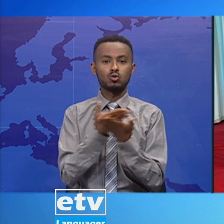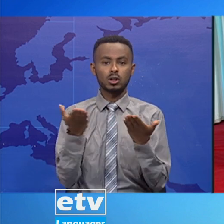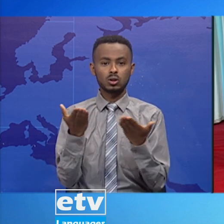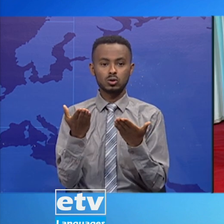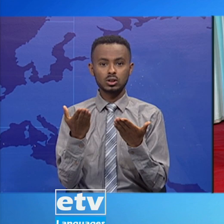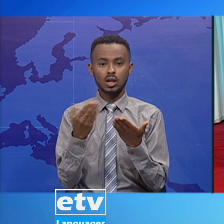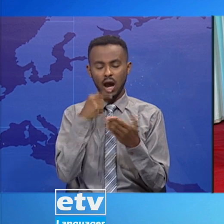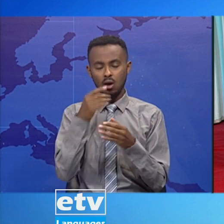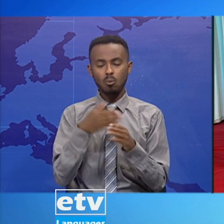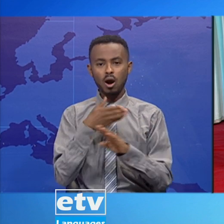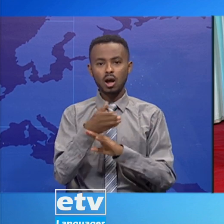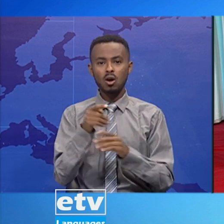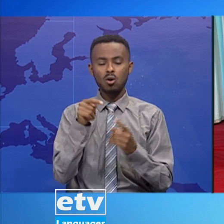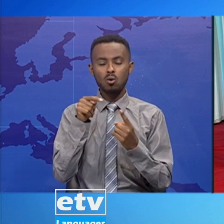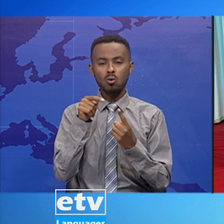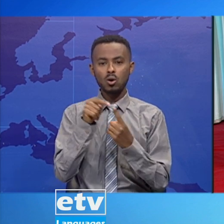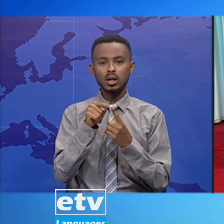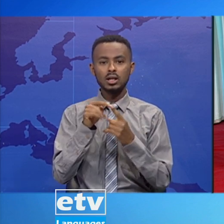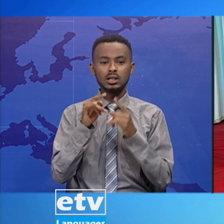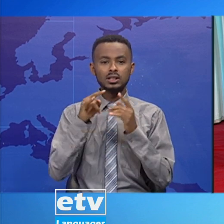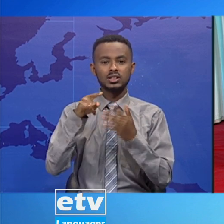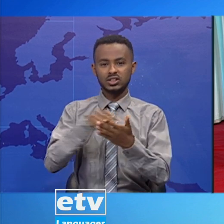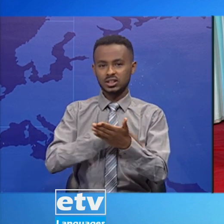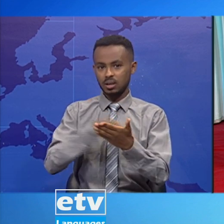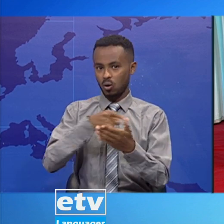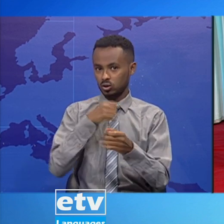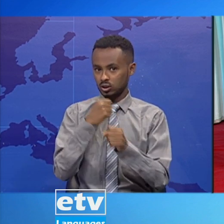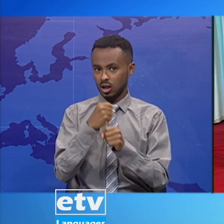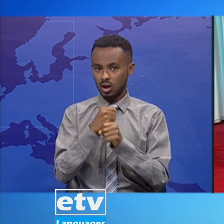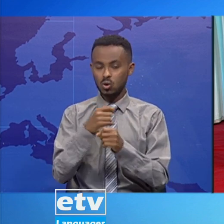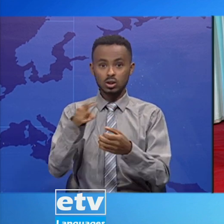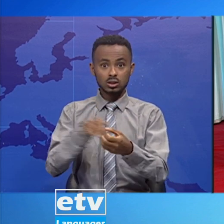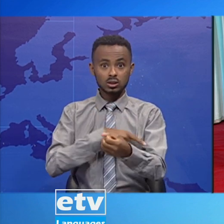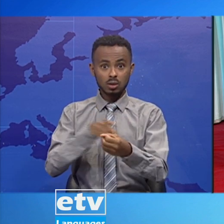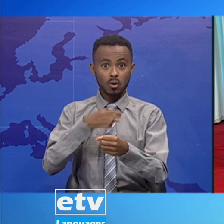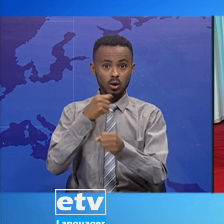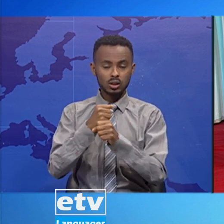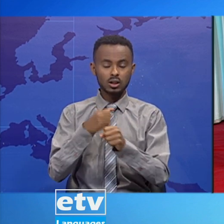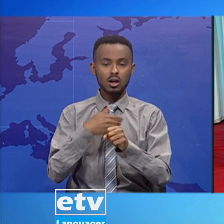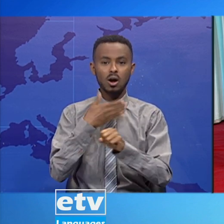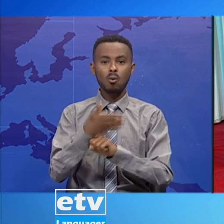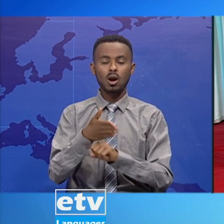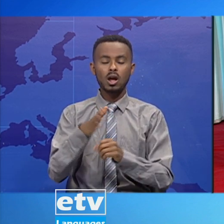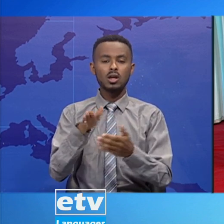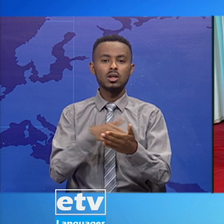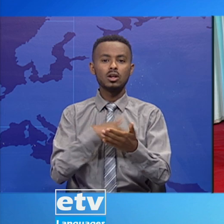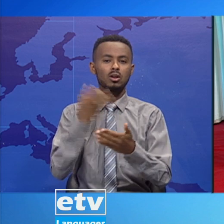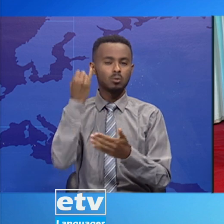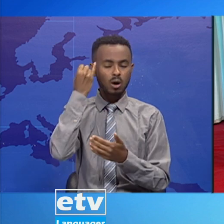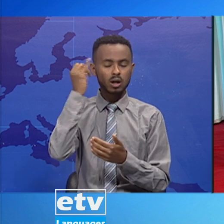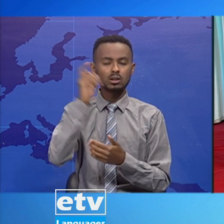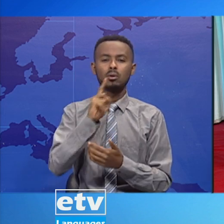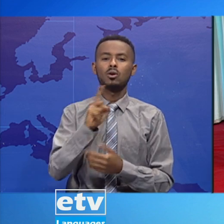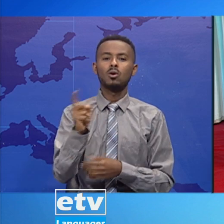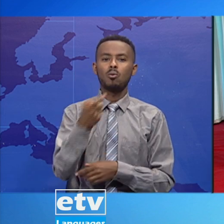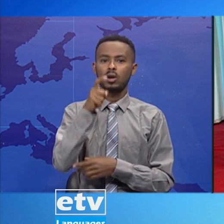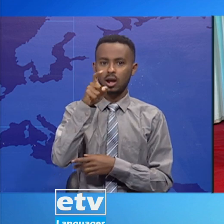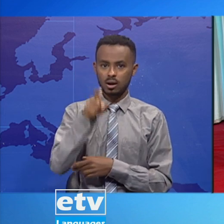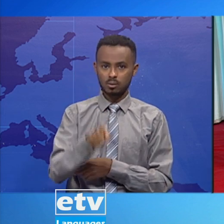ካልን በኋላ ወደ ዜማውን ሰራ ነው። ዜማው ከተሰራ በኋላ ግን የግጥሙ ሐሳብ ምንድነው መሆን